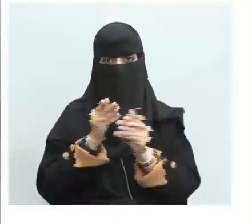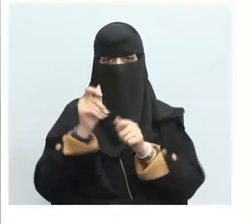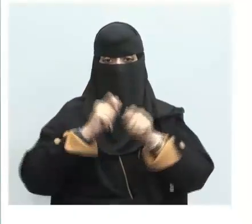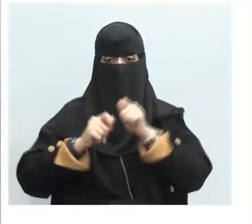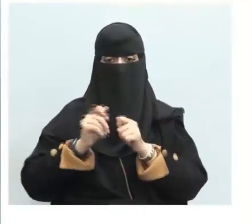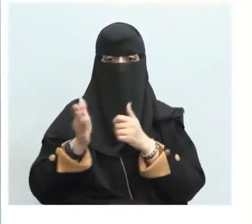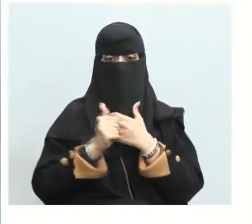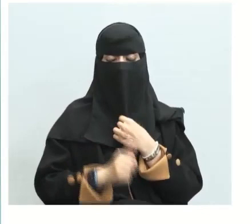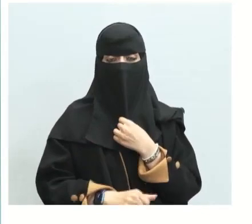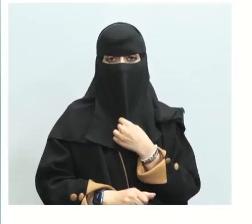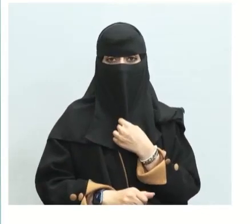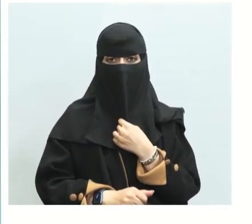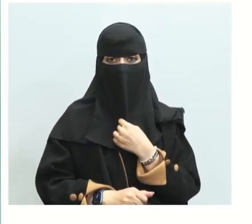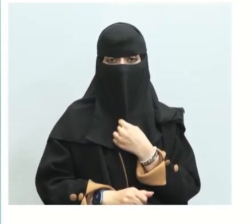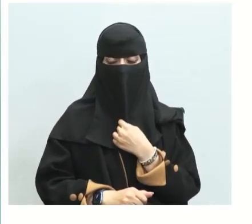المستخدمين.